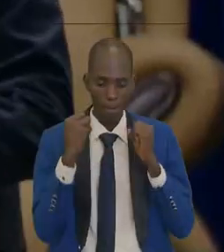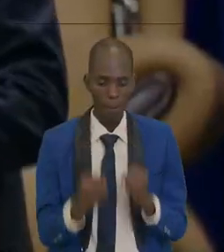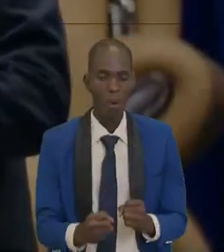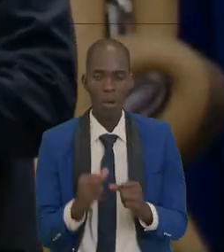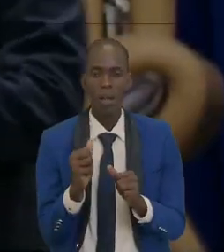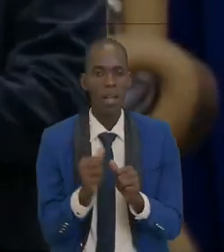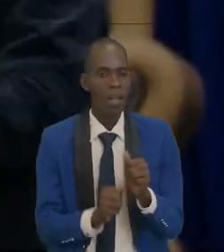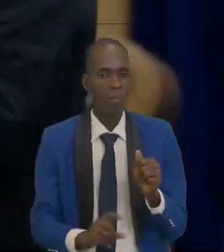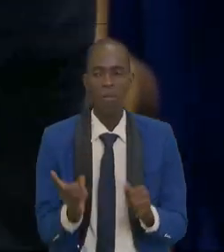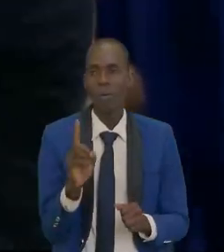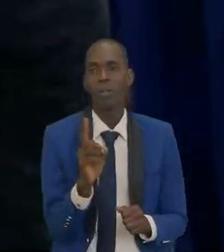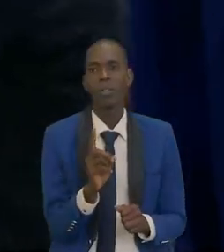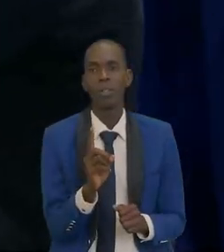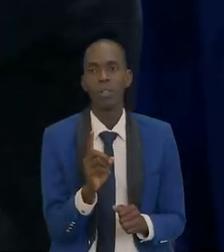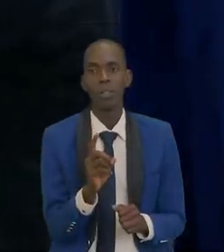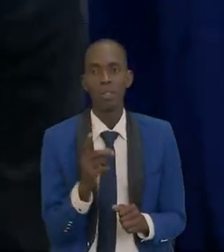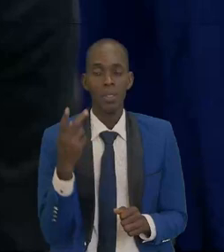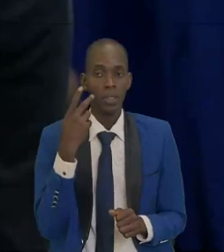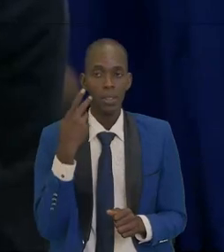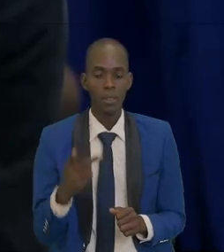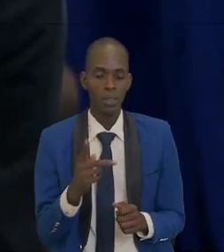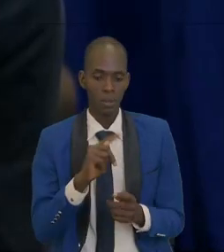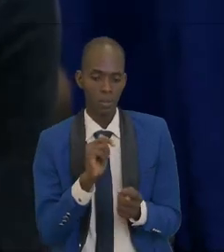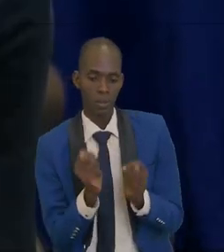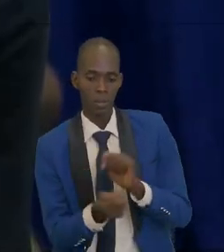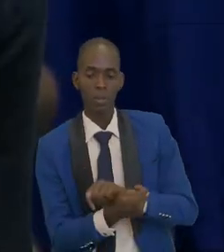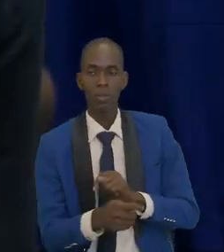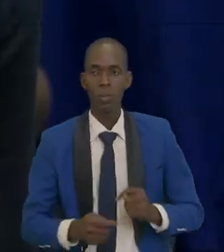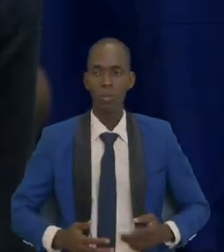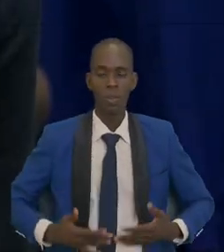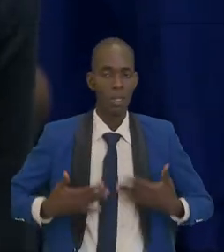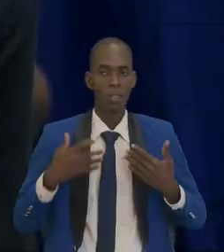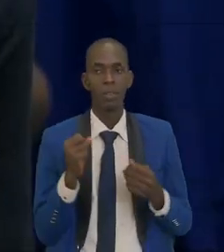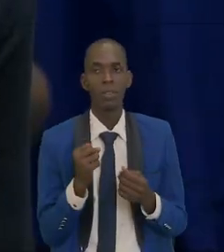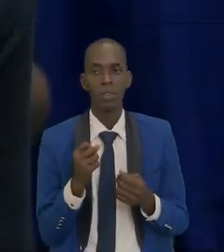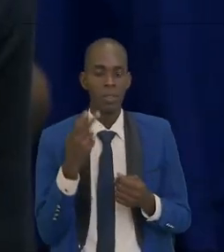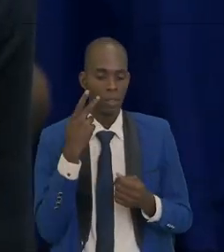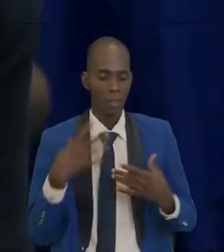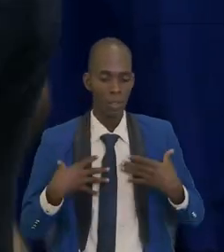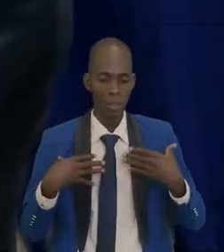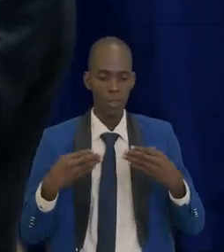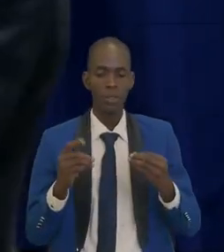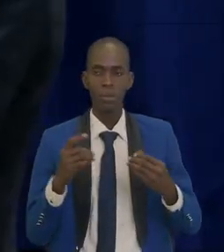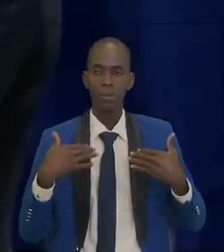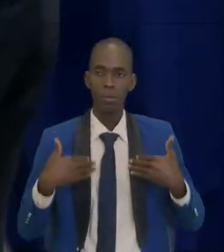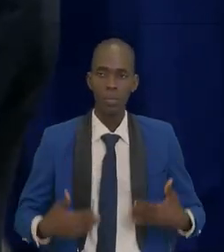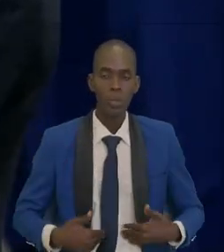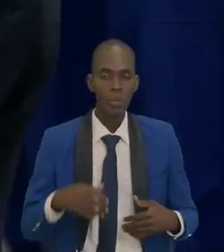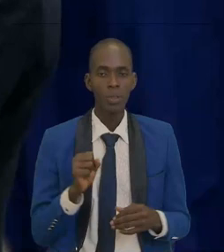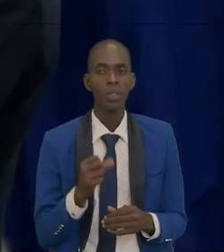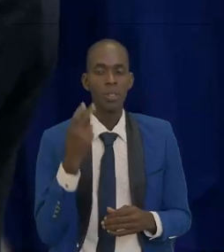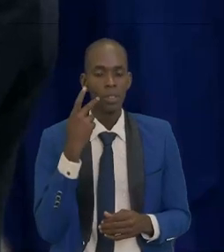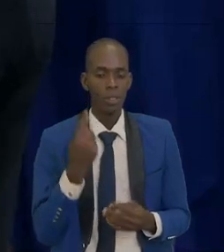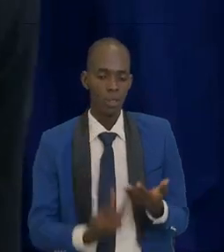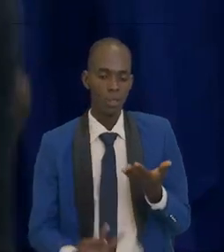qui déborde. Regardez la transformation des vies. Regardez les corps guéris. Regardez